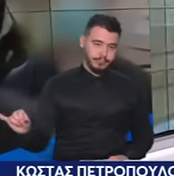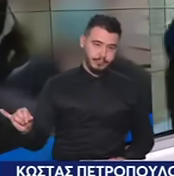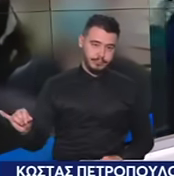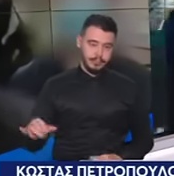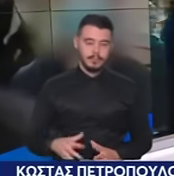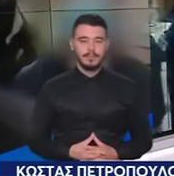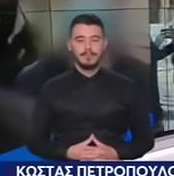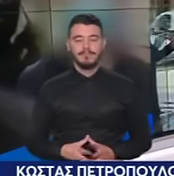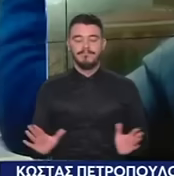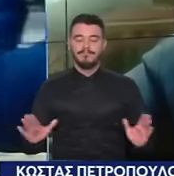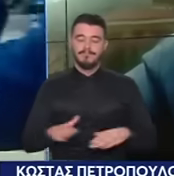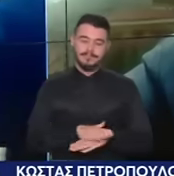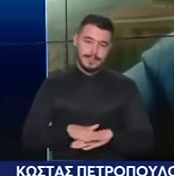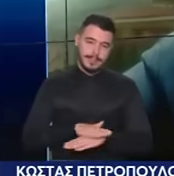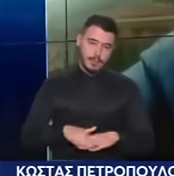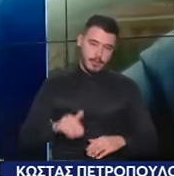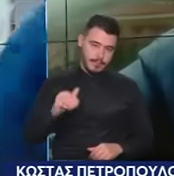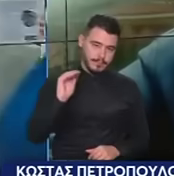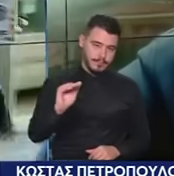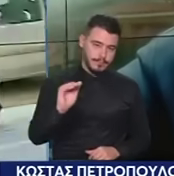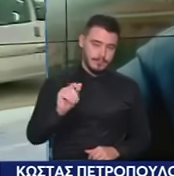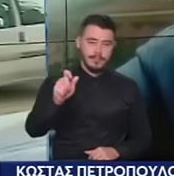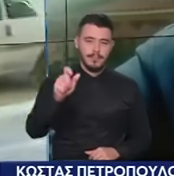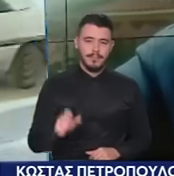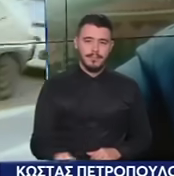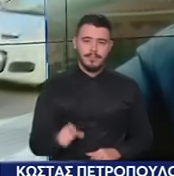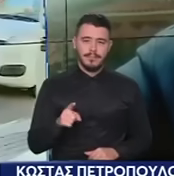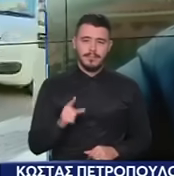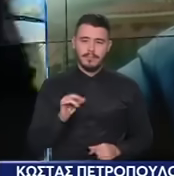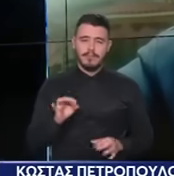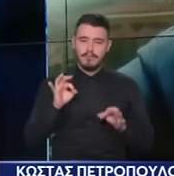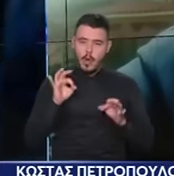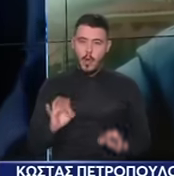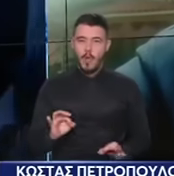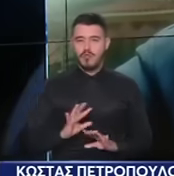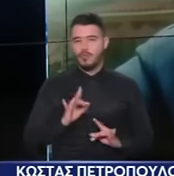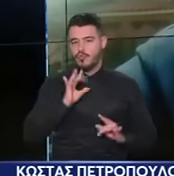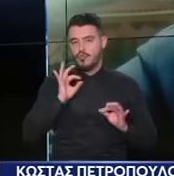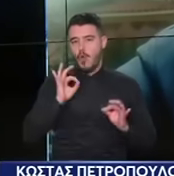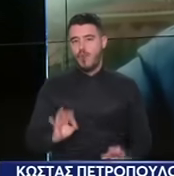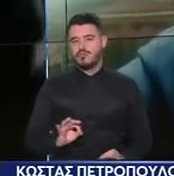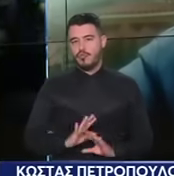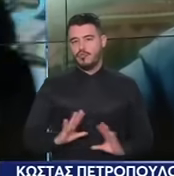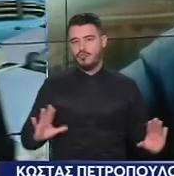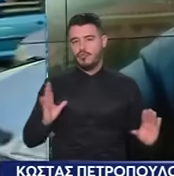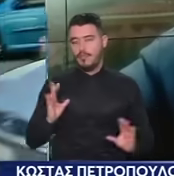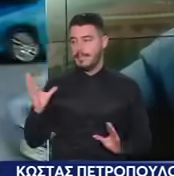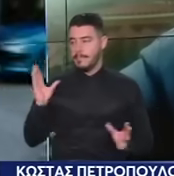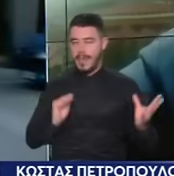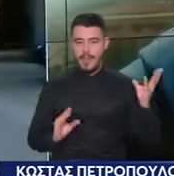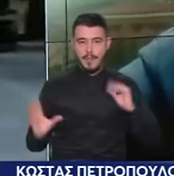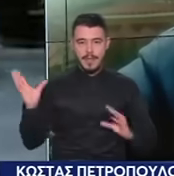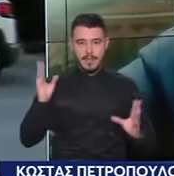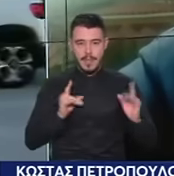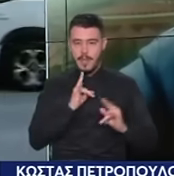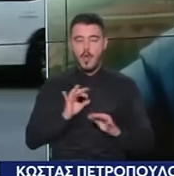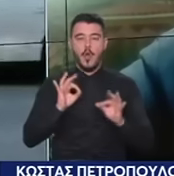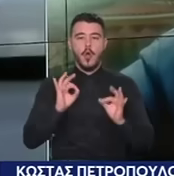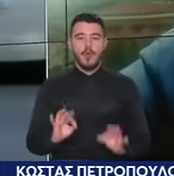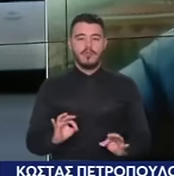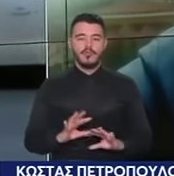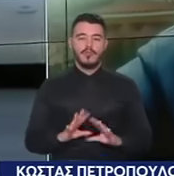συγγνώμη και να πω το εξής. Ο κύριος Πετρόπουλος περιγράφει τα πράγματα έτσι όπως και σε εμάς έχουν φτάσει. Αυτό που λέει είναι. Αλλά είναι αλήθεια ότι αυτή η έκφραση